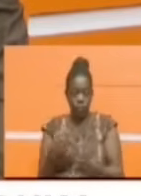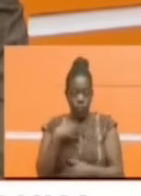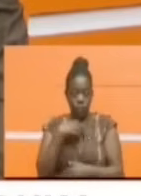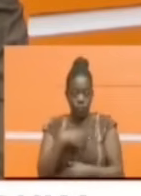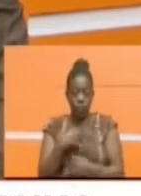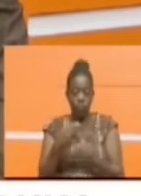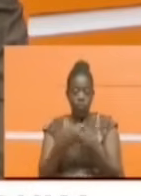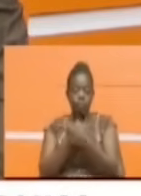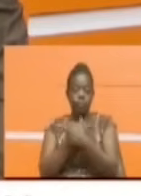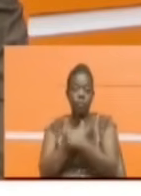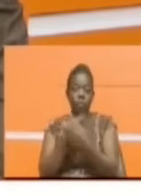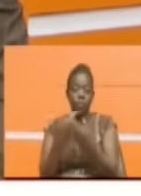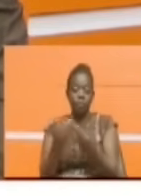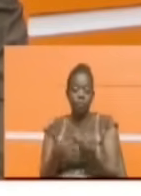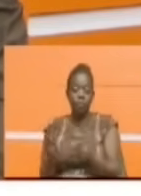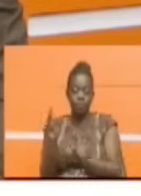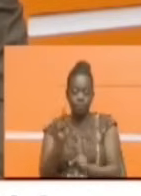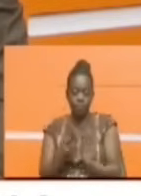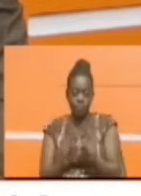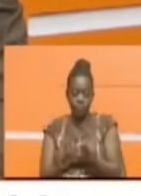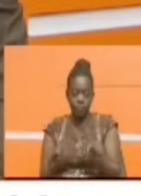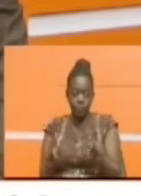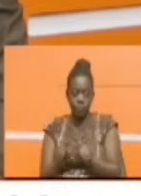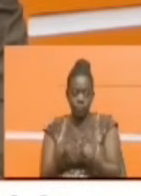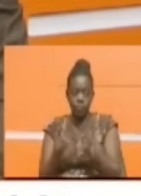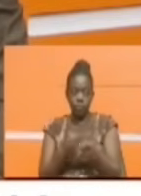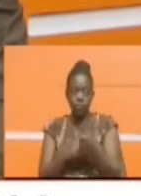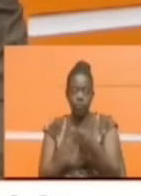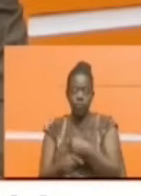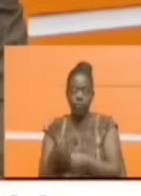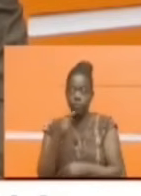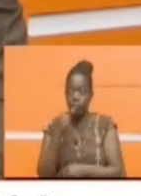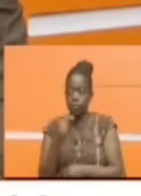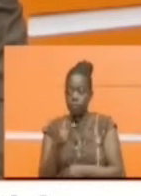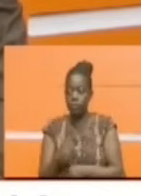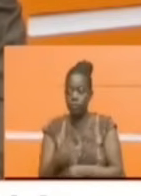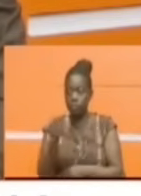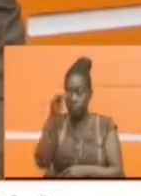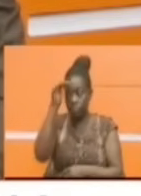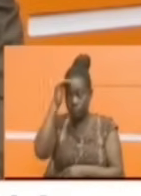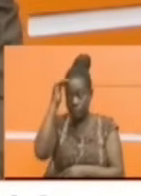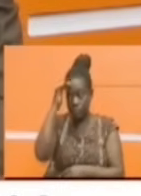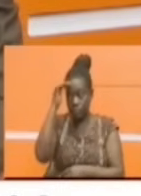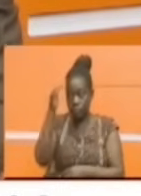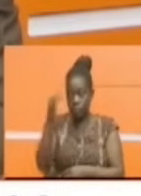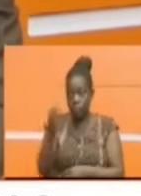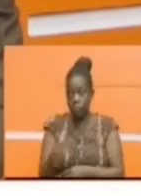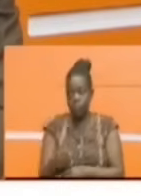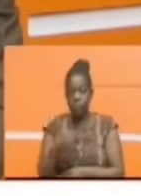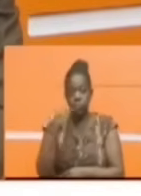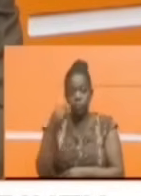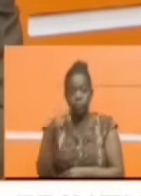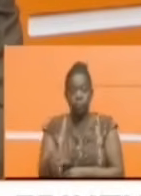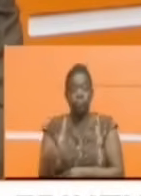kitabudde ab'oluganda n'abantu abaliko obulemu ne balumiza poliisi okuzannyira mu musango